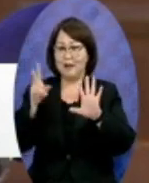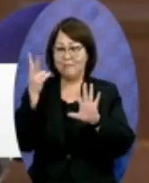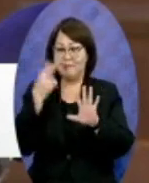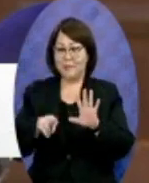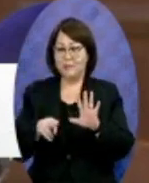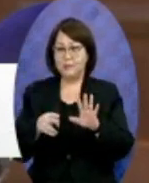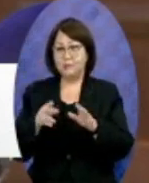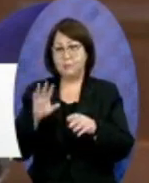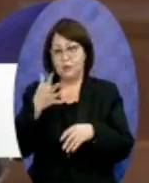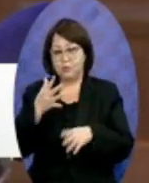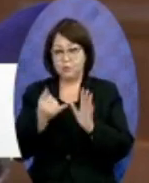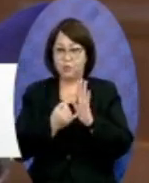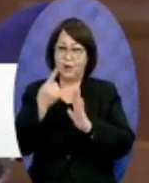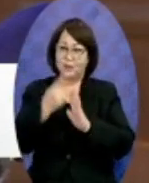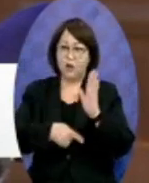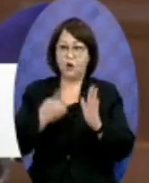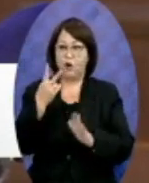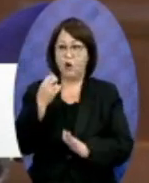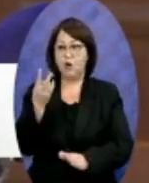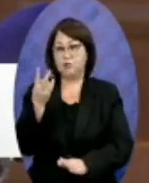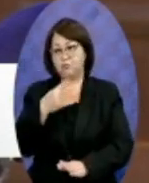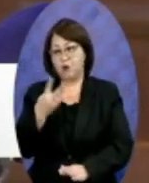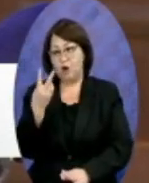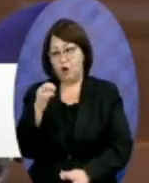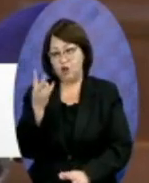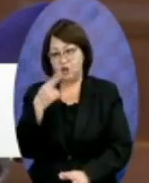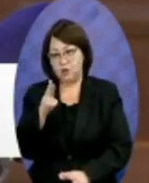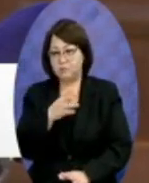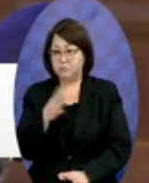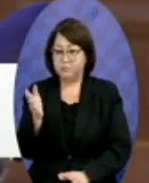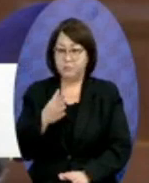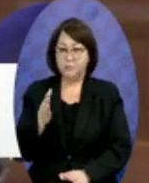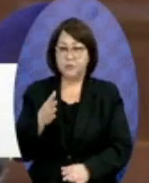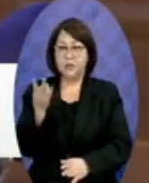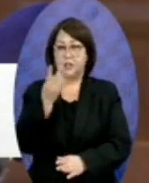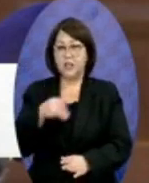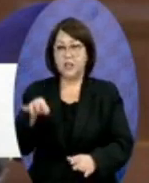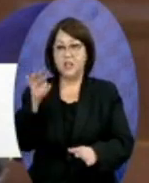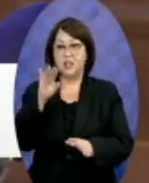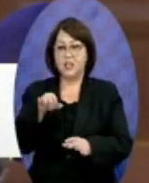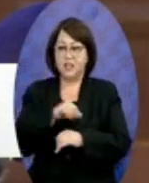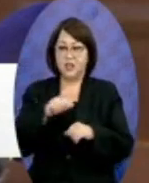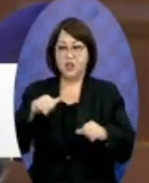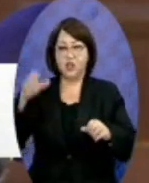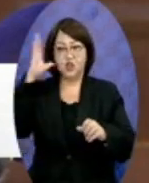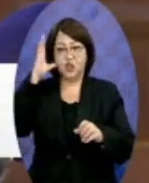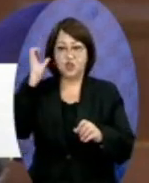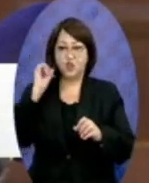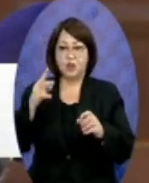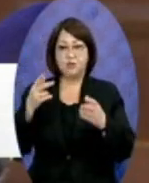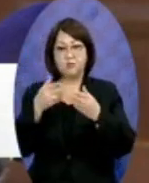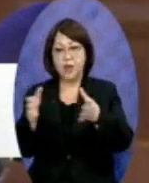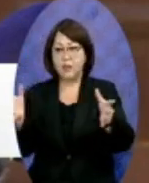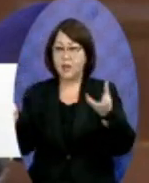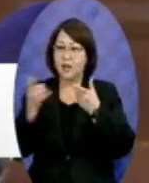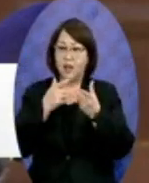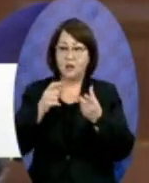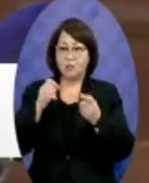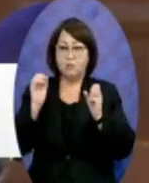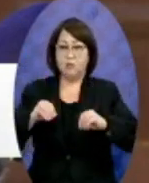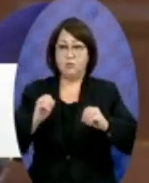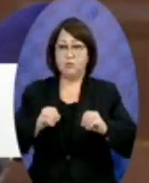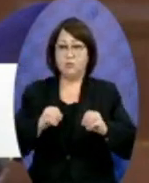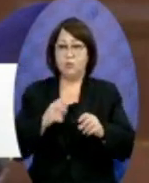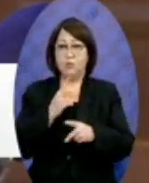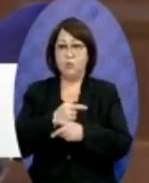6 сарын 20-доор 6 сарын 20-доор нийтийн сонсгол хийя гэдгийг 19 гишүүн гараа үсэг зурж бичиг ирүүлсэн. Би тэрийг хууль зүйн байнгын